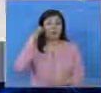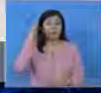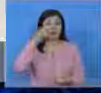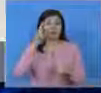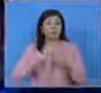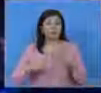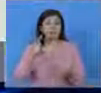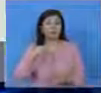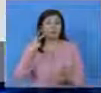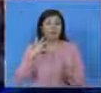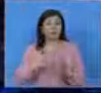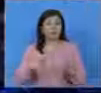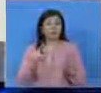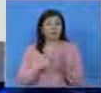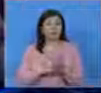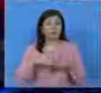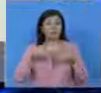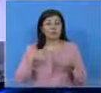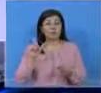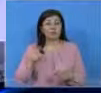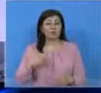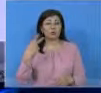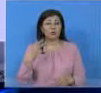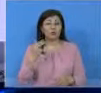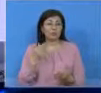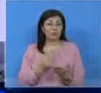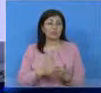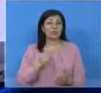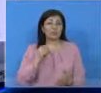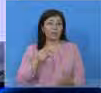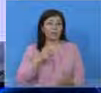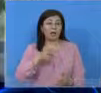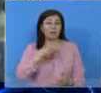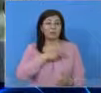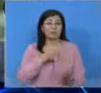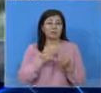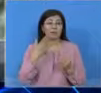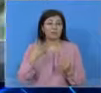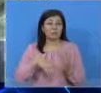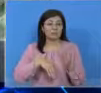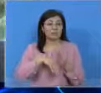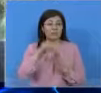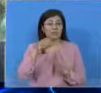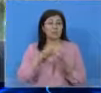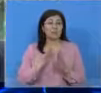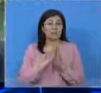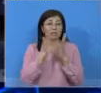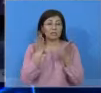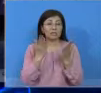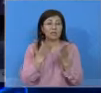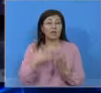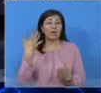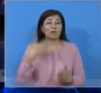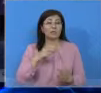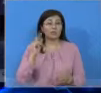заканчивает 158 выпускников. Из них трое претендуют на Алтынбельги, 15 на аттестат особого образца.